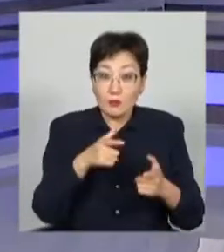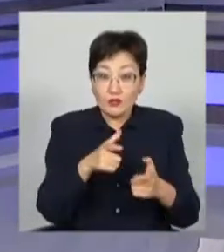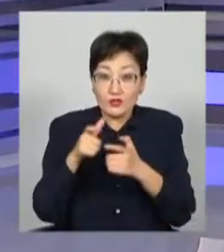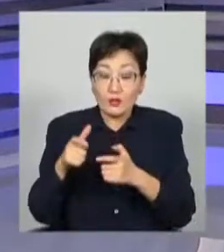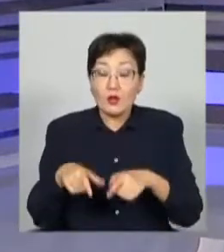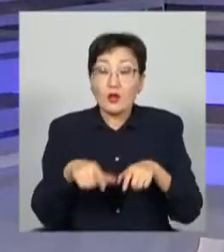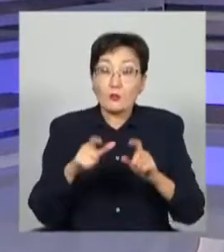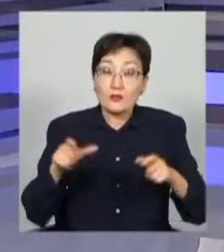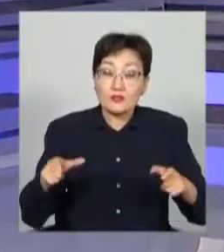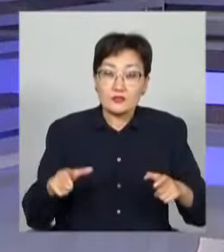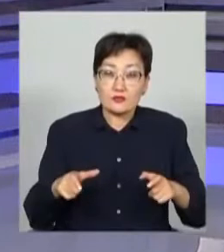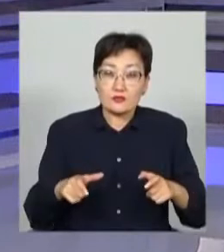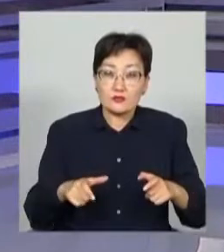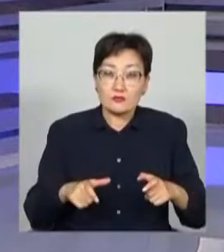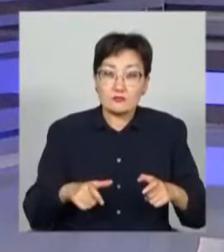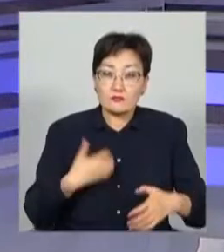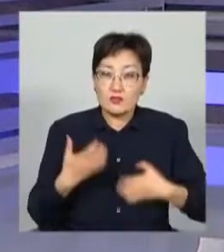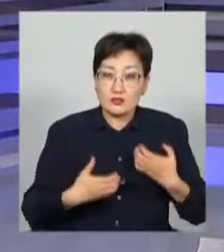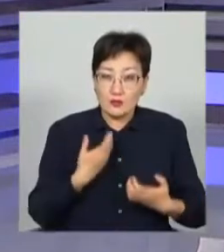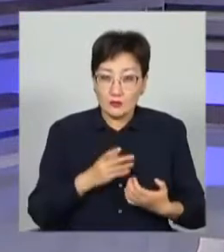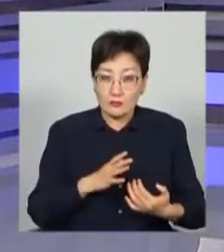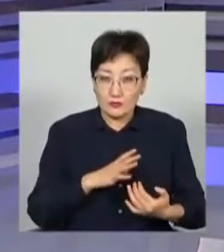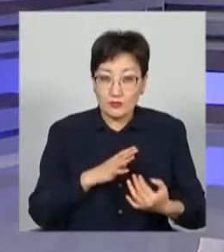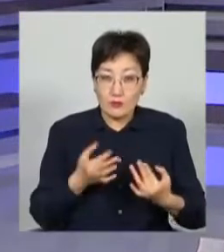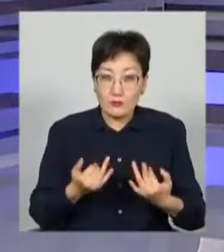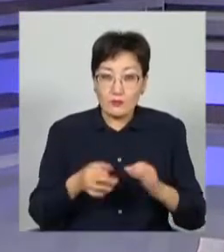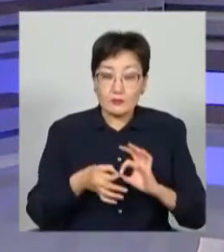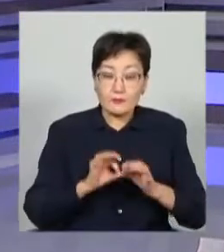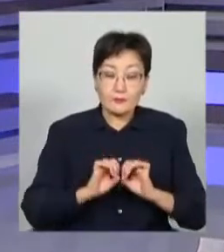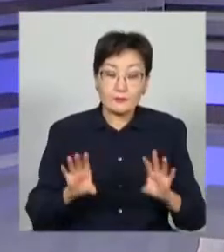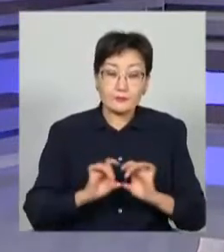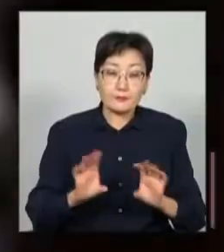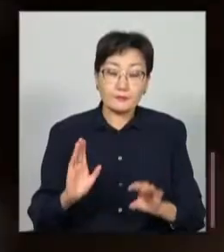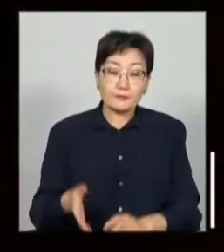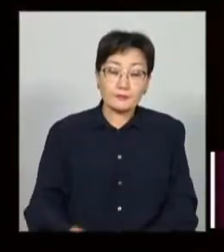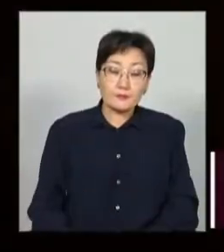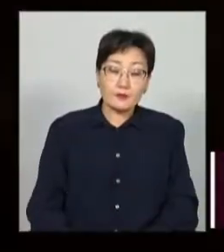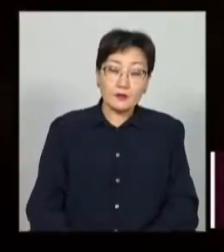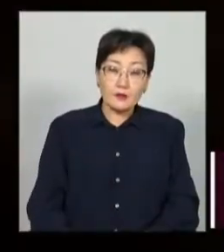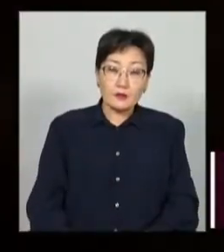атып тұрғындардың берекесін қашырған. Мәселенің мән-жайын әріптесім айтады.